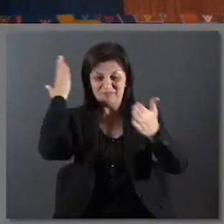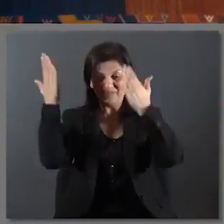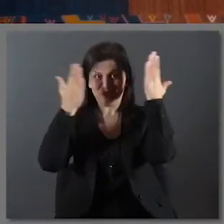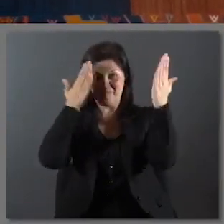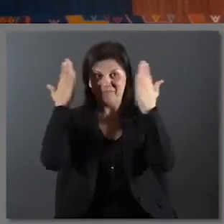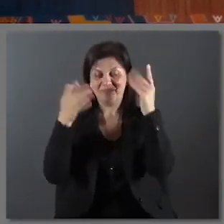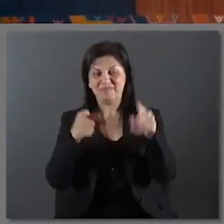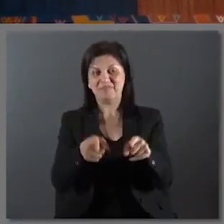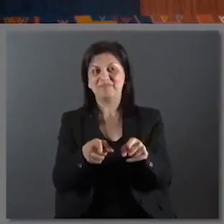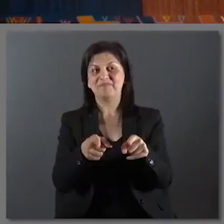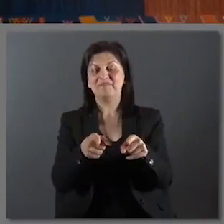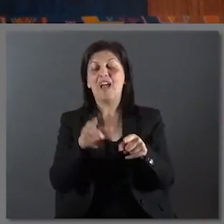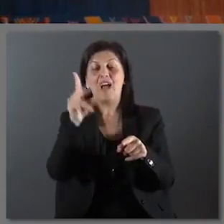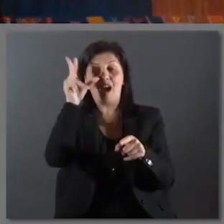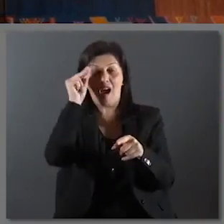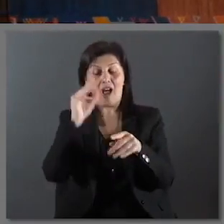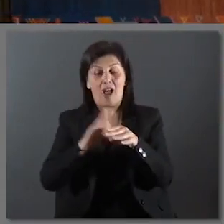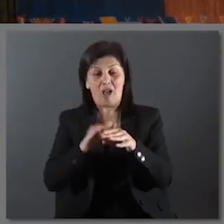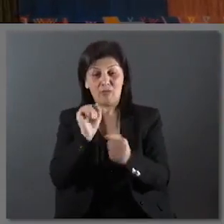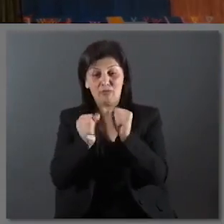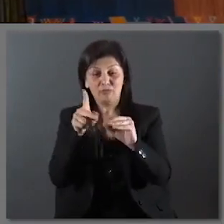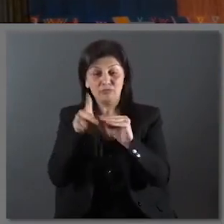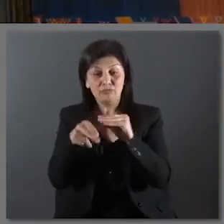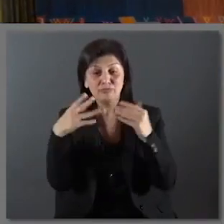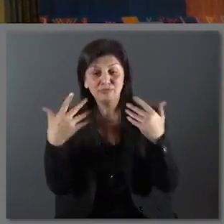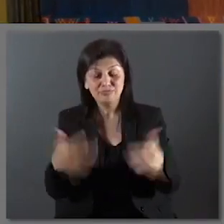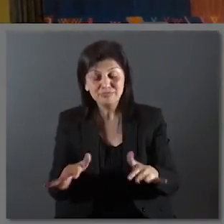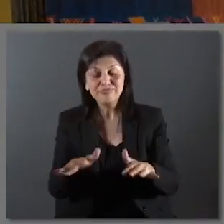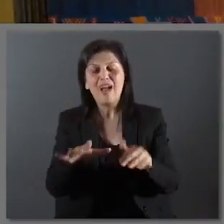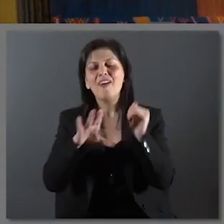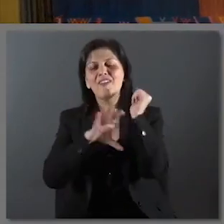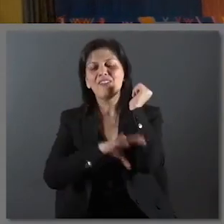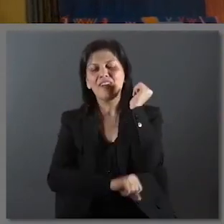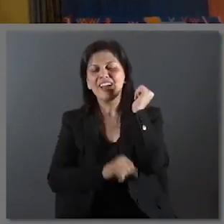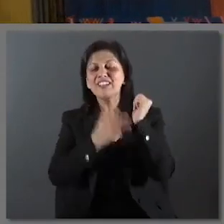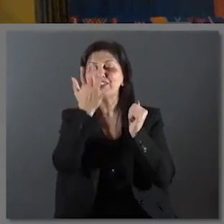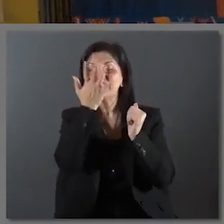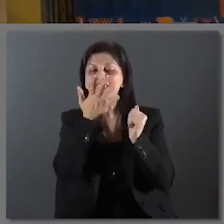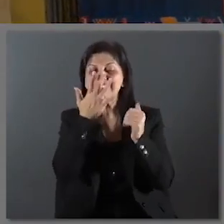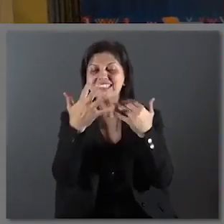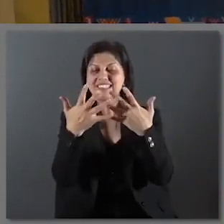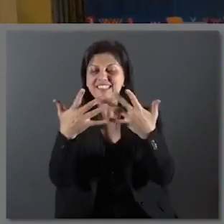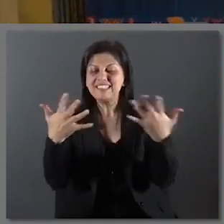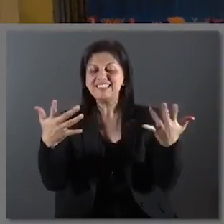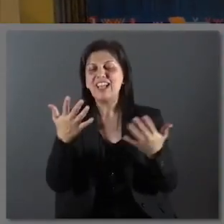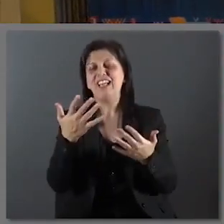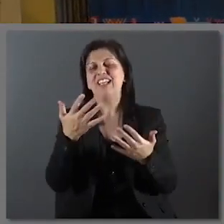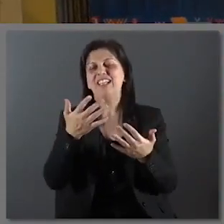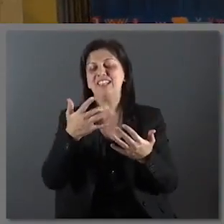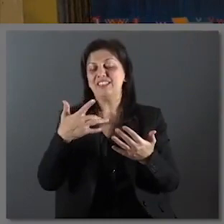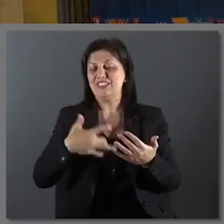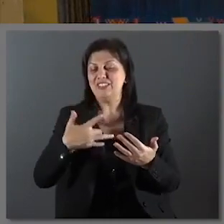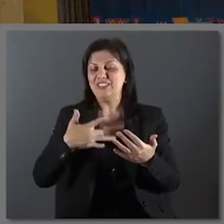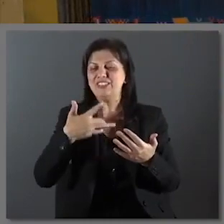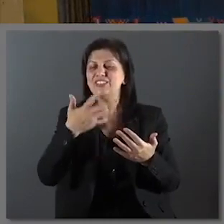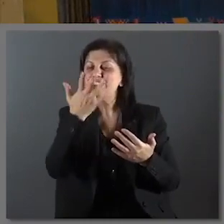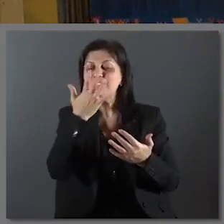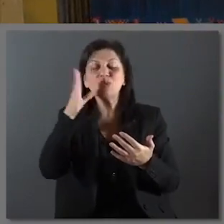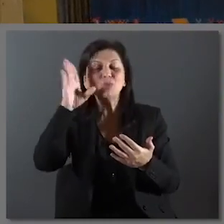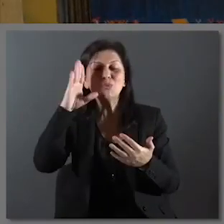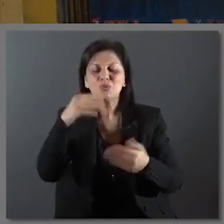olunurdu. Xalça toxunub bitəndə artıq şirniyyat paylanlar, noğul paylanlar, hər kəsə şərbət